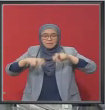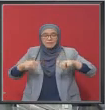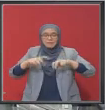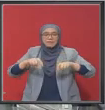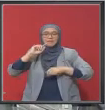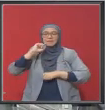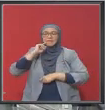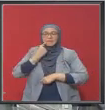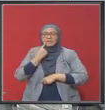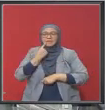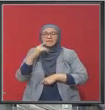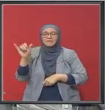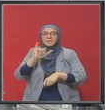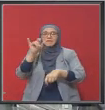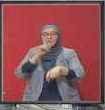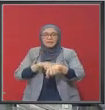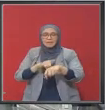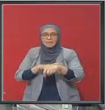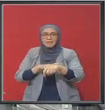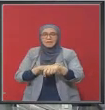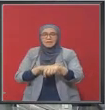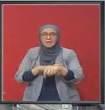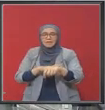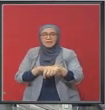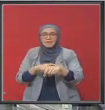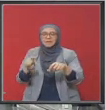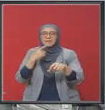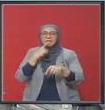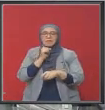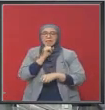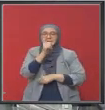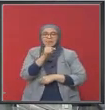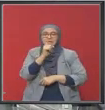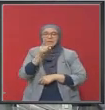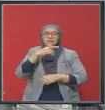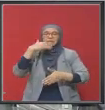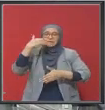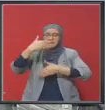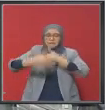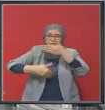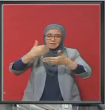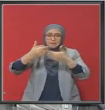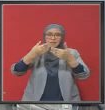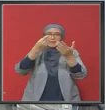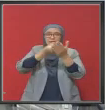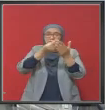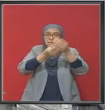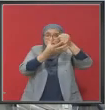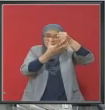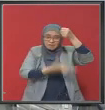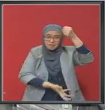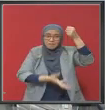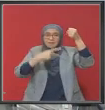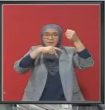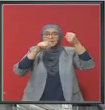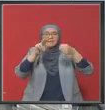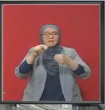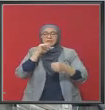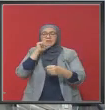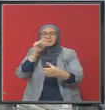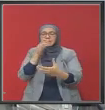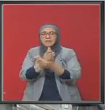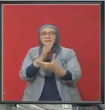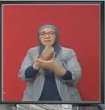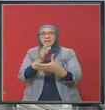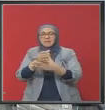Coba bentuk dalam waktu yang sama besok kecelakaan akan memastikan kelestarian sumber keuangan ptptn tidak